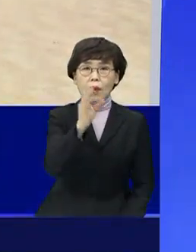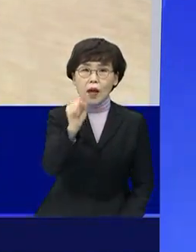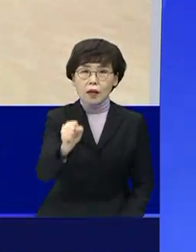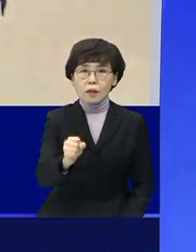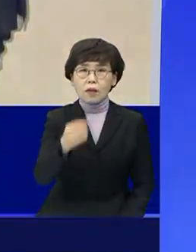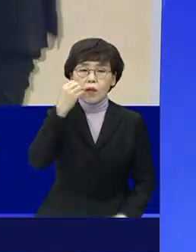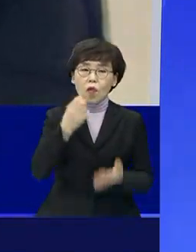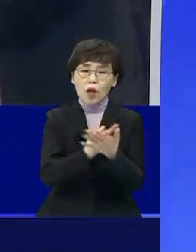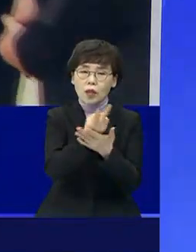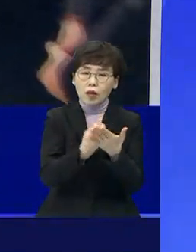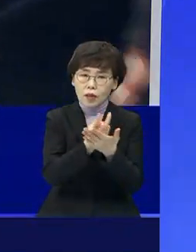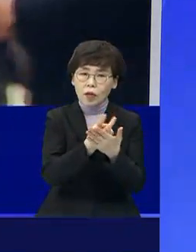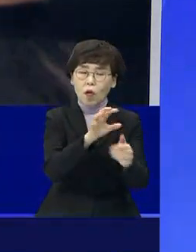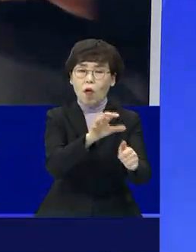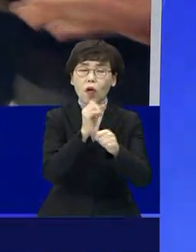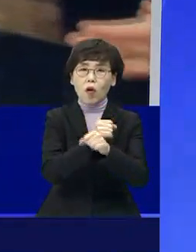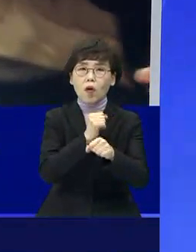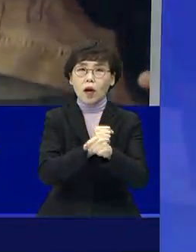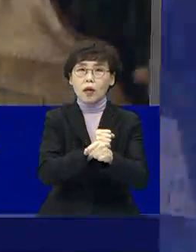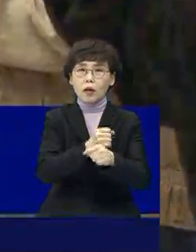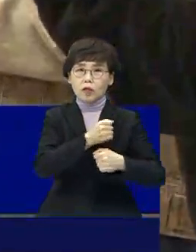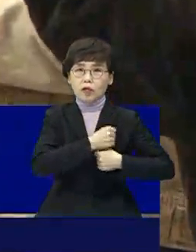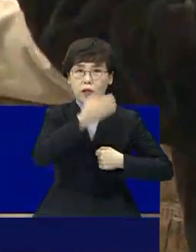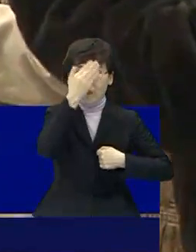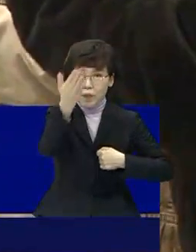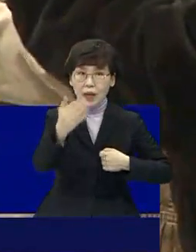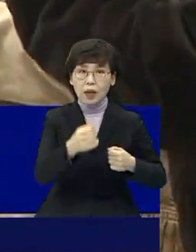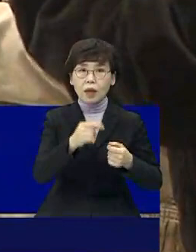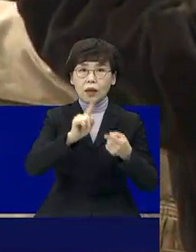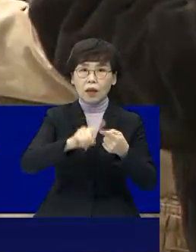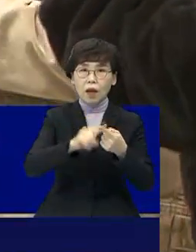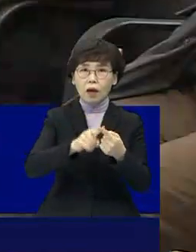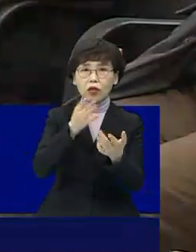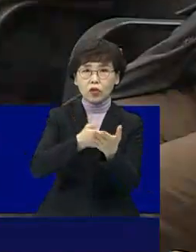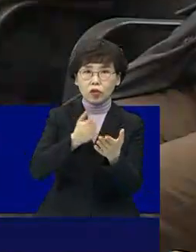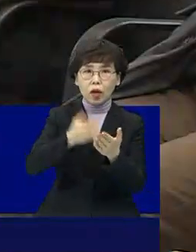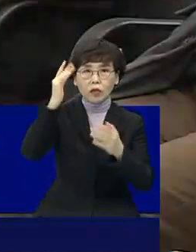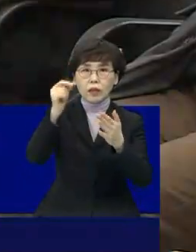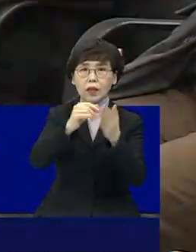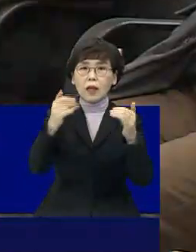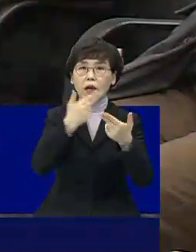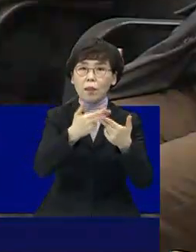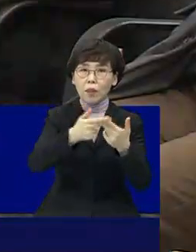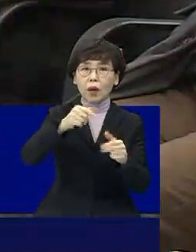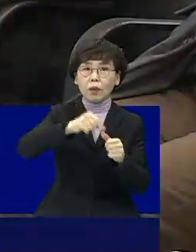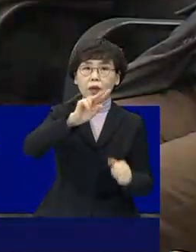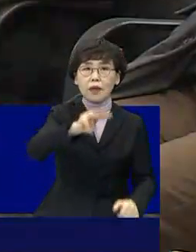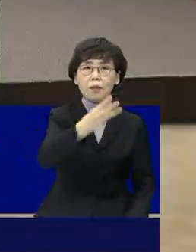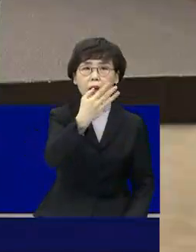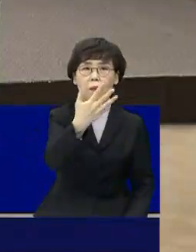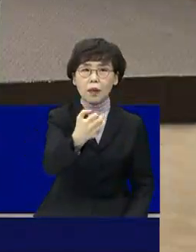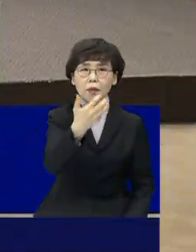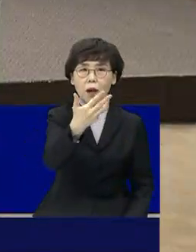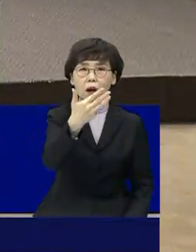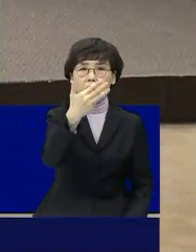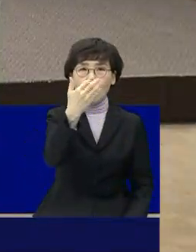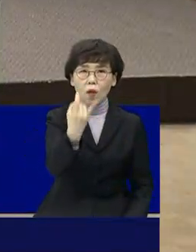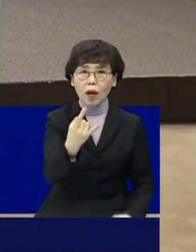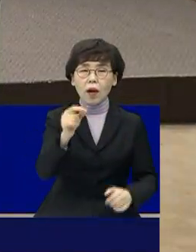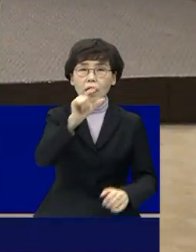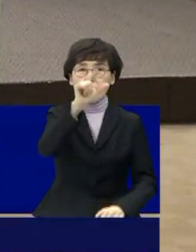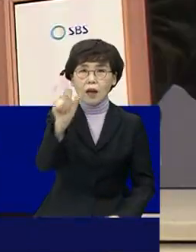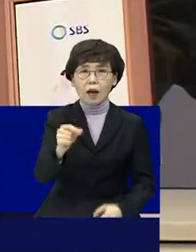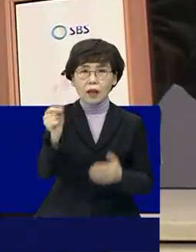SBS의 뇌전증 병역비리 단독 연속 보도가 한국 기자협회가 선정하는 제388회 이달의